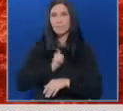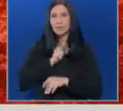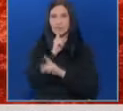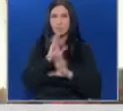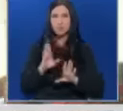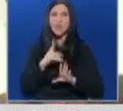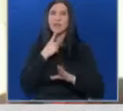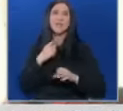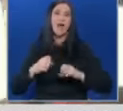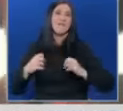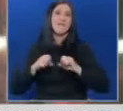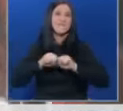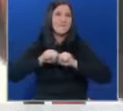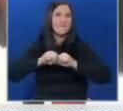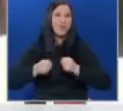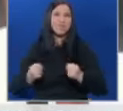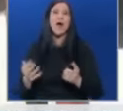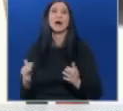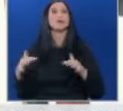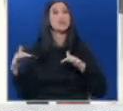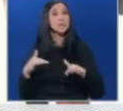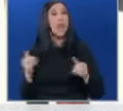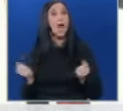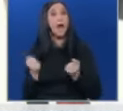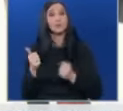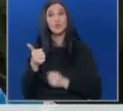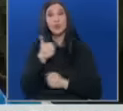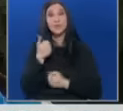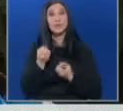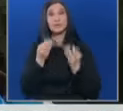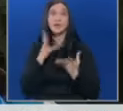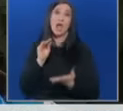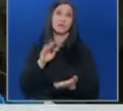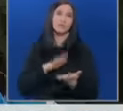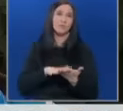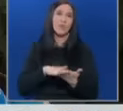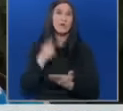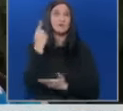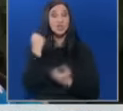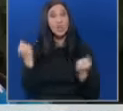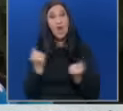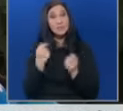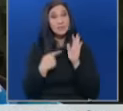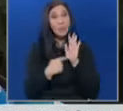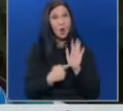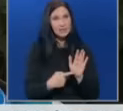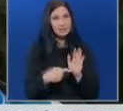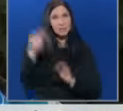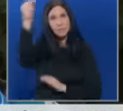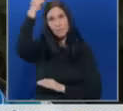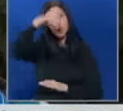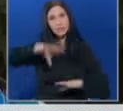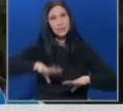мълчание за вандалски акт. Но лидерът на Възраждане го нарече похвален. Вчерашната си акция ние показахме, че